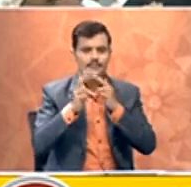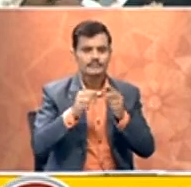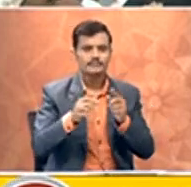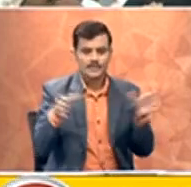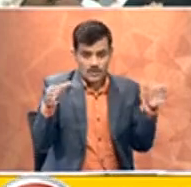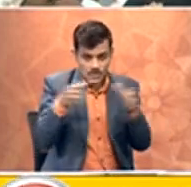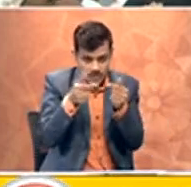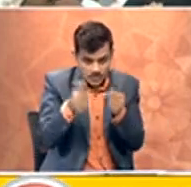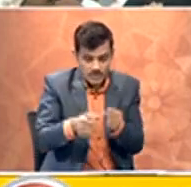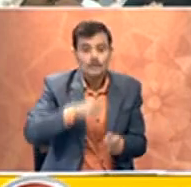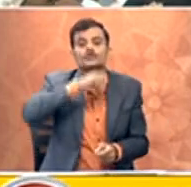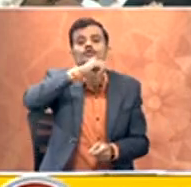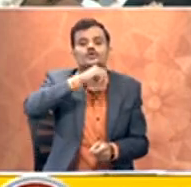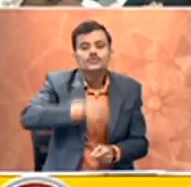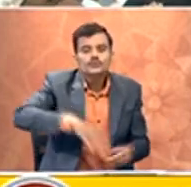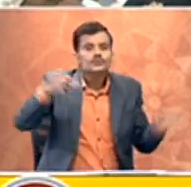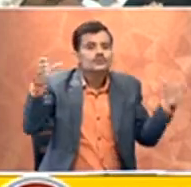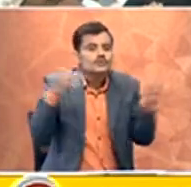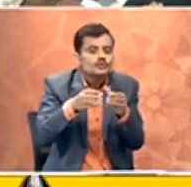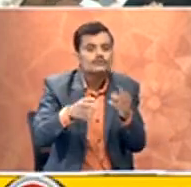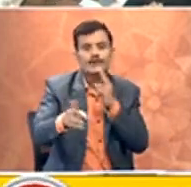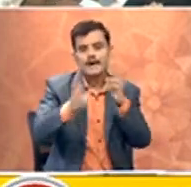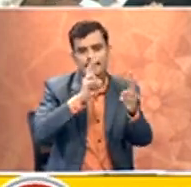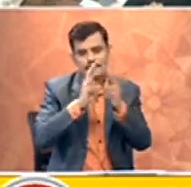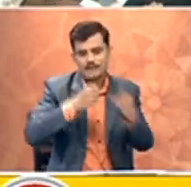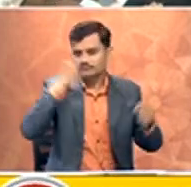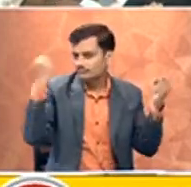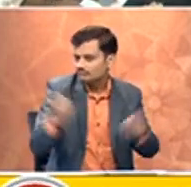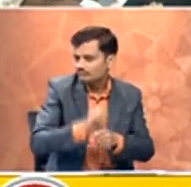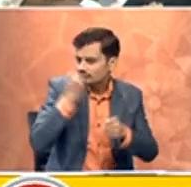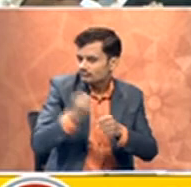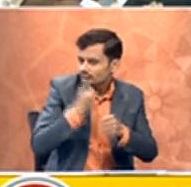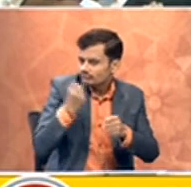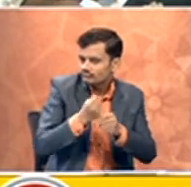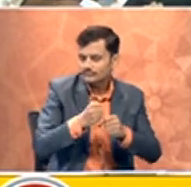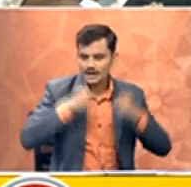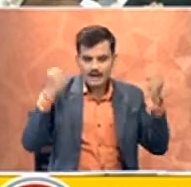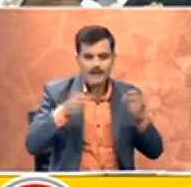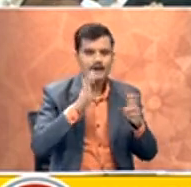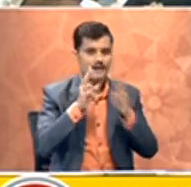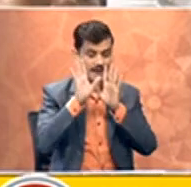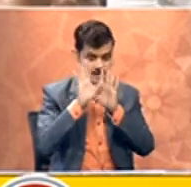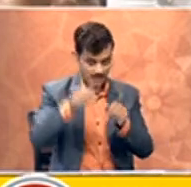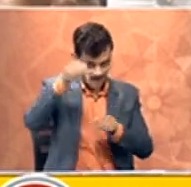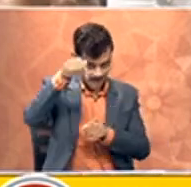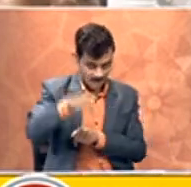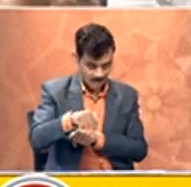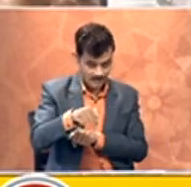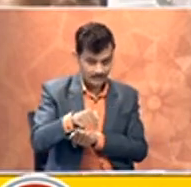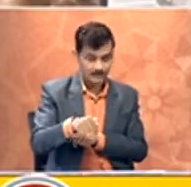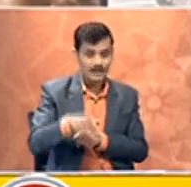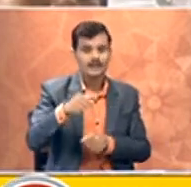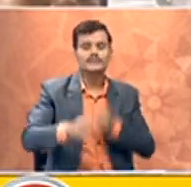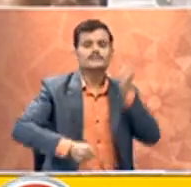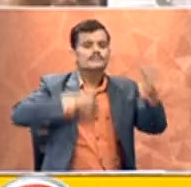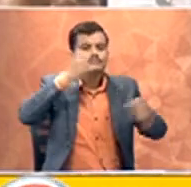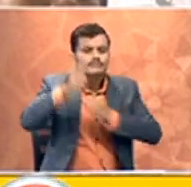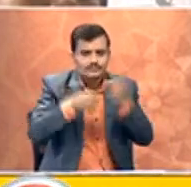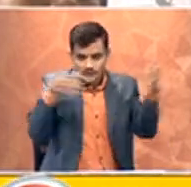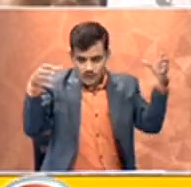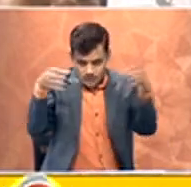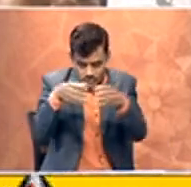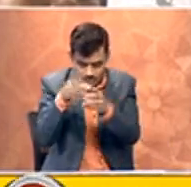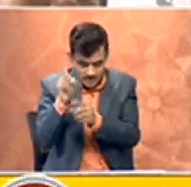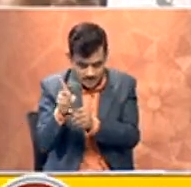अपनी युवा पीढ़ी के सामर्थ्य की चर्चा अक्सर करते रहते हैं। आज खेलकूद एक ऐसा क्षेत्र